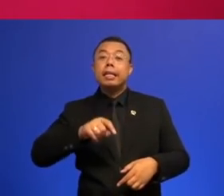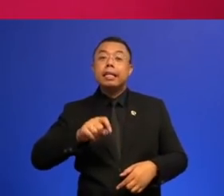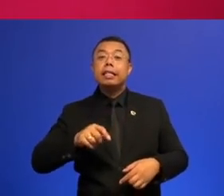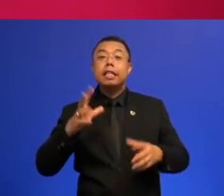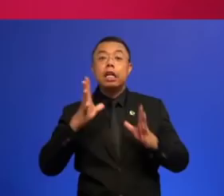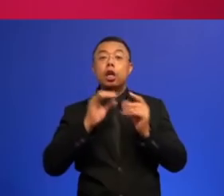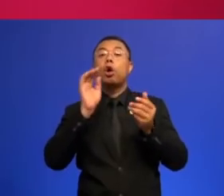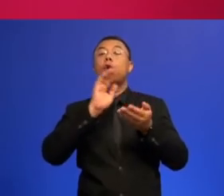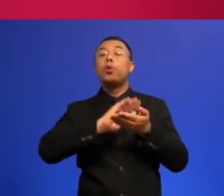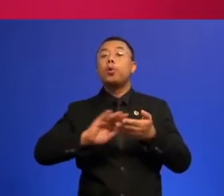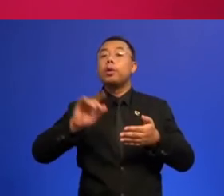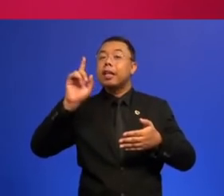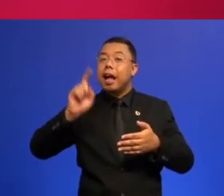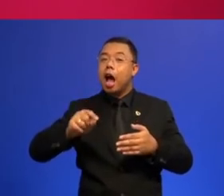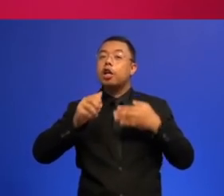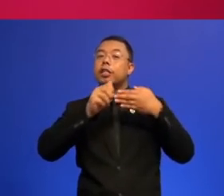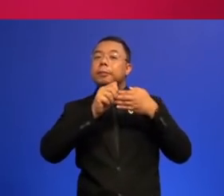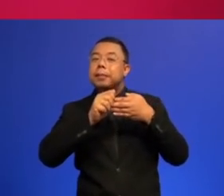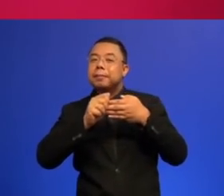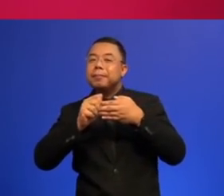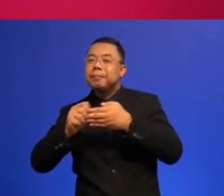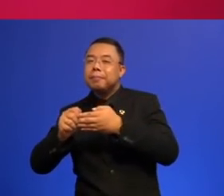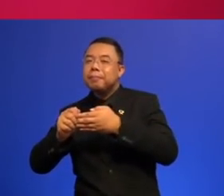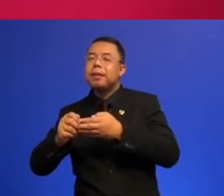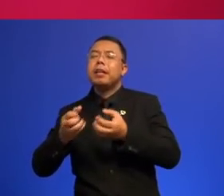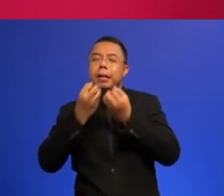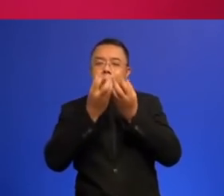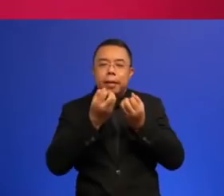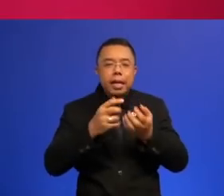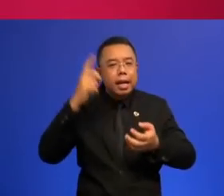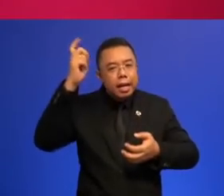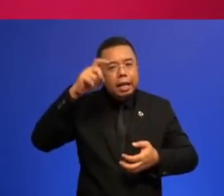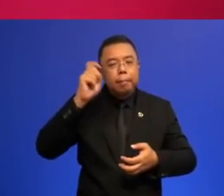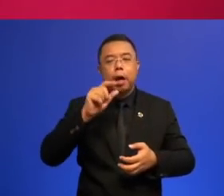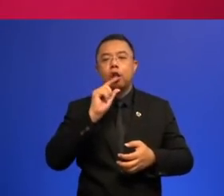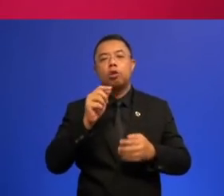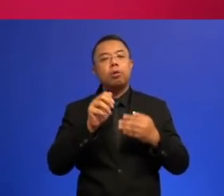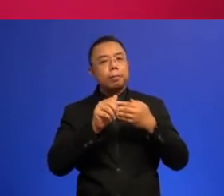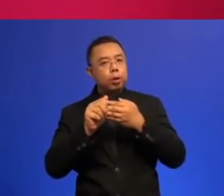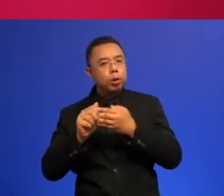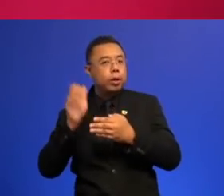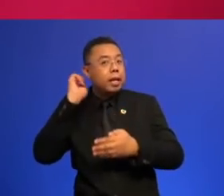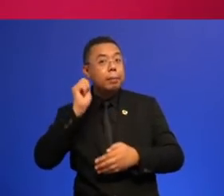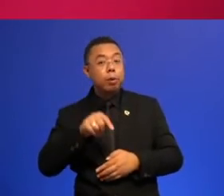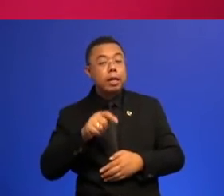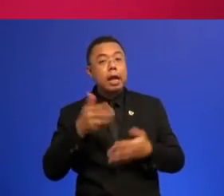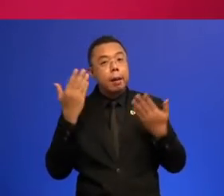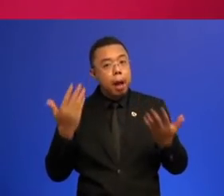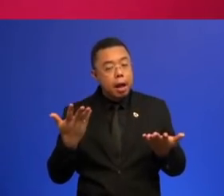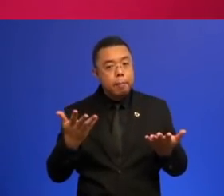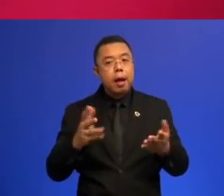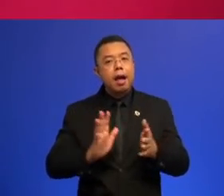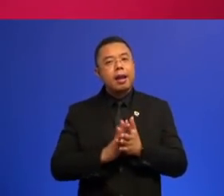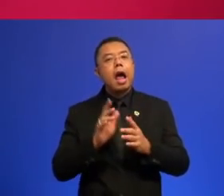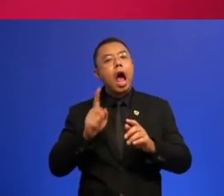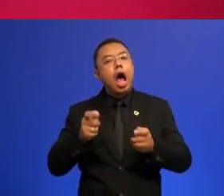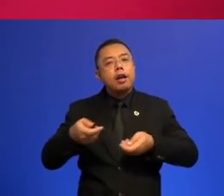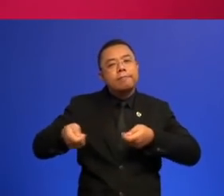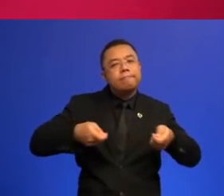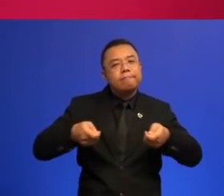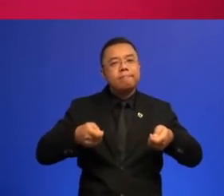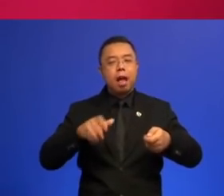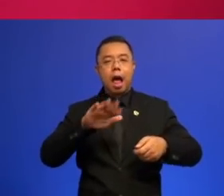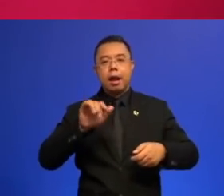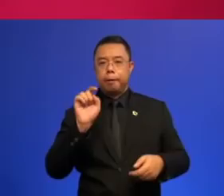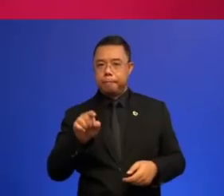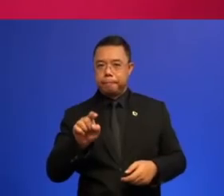Roh Kudus yang harus memimpin. Memberi hikmat untuk menuntun ibu ini bagaimana menggarap anak tersebut.